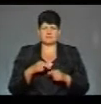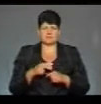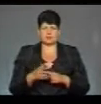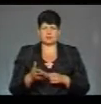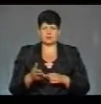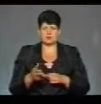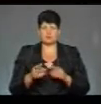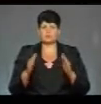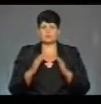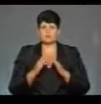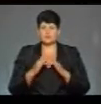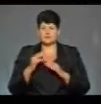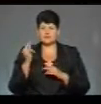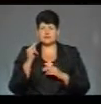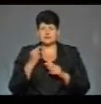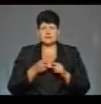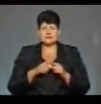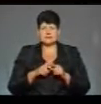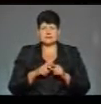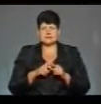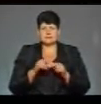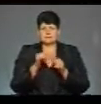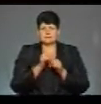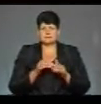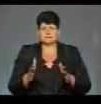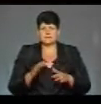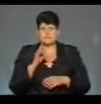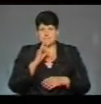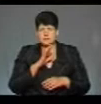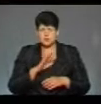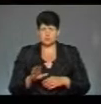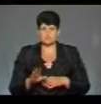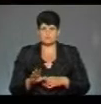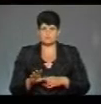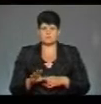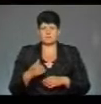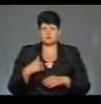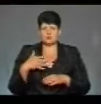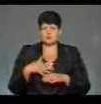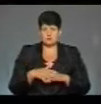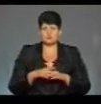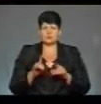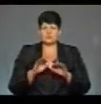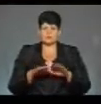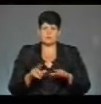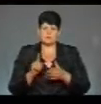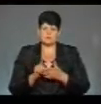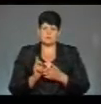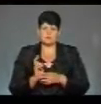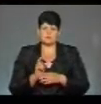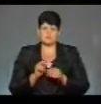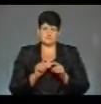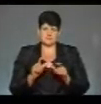що вдома навчатися – це не дуже варіант, це незручно. Ми розуміємо, що діти повинні відвідувати навчальні